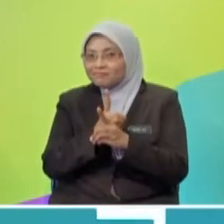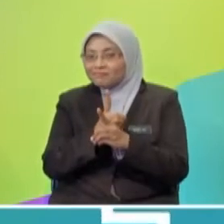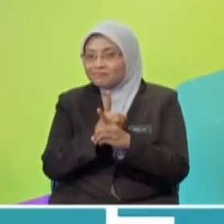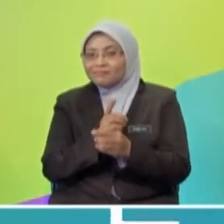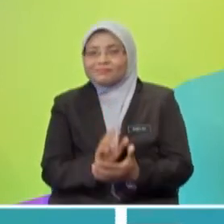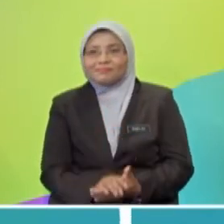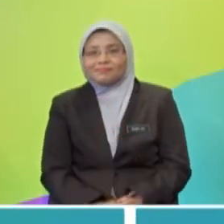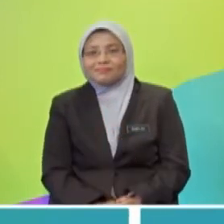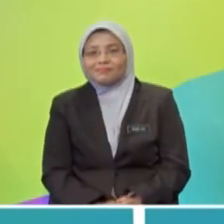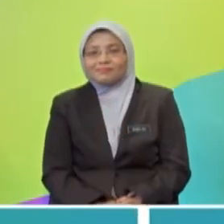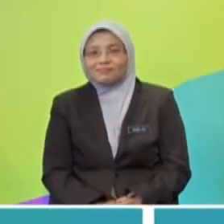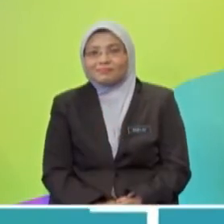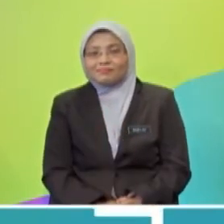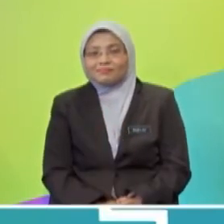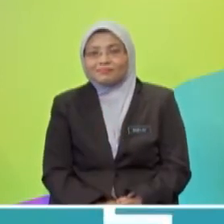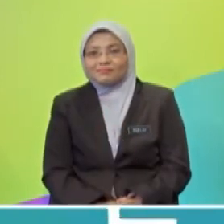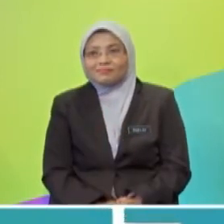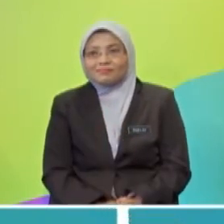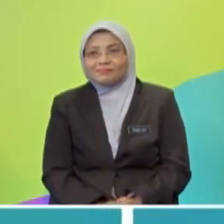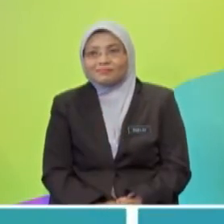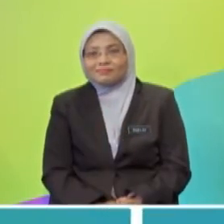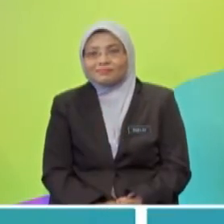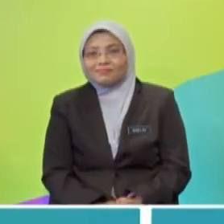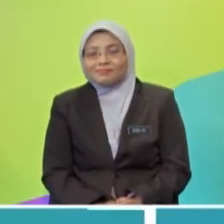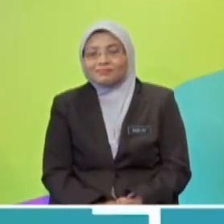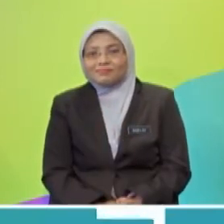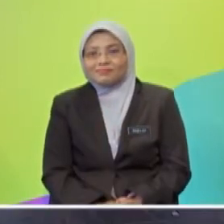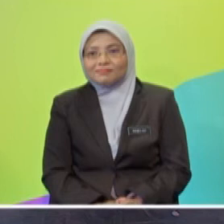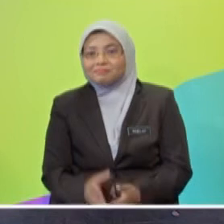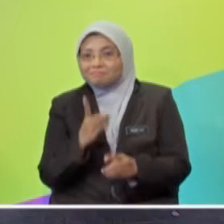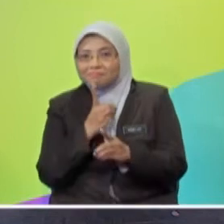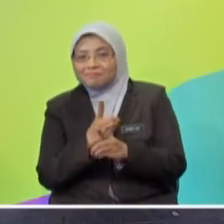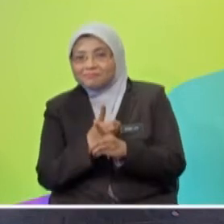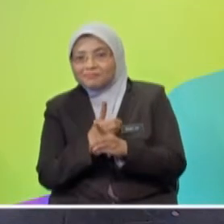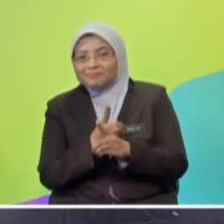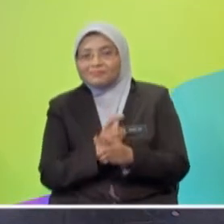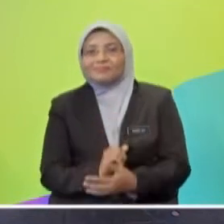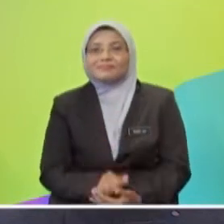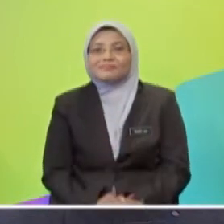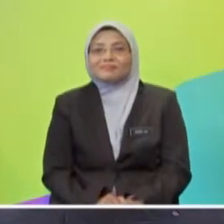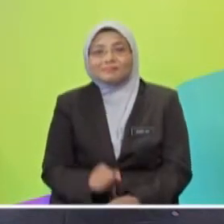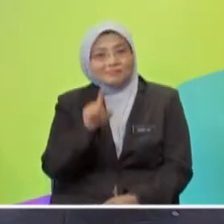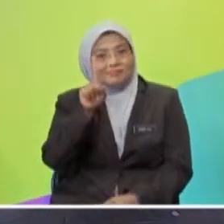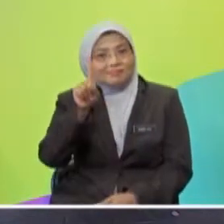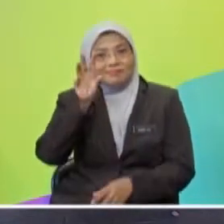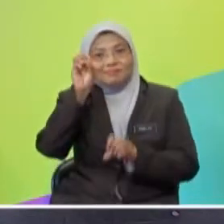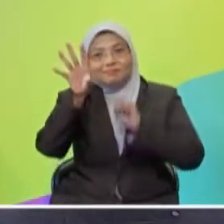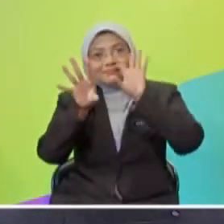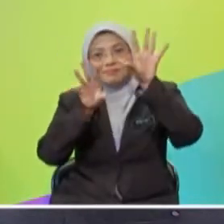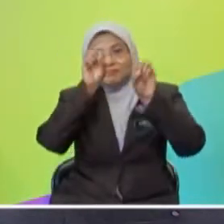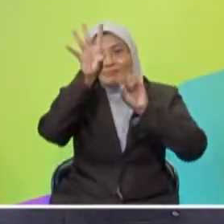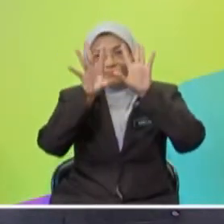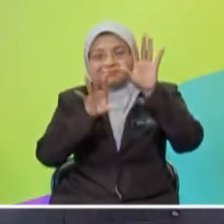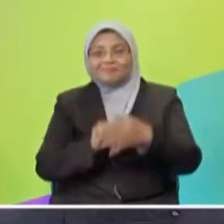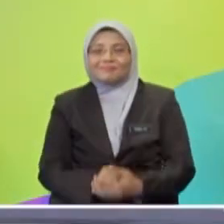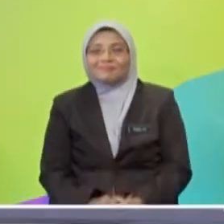itu orang kafir tapi kafir dzimmi betul saya jadi dua untuk Hakim Oke deh kak